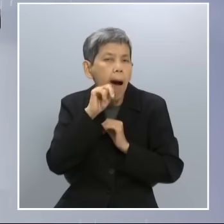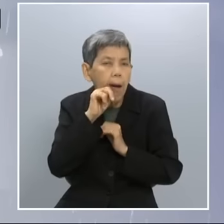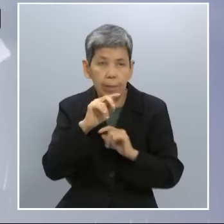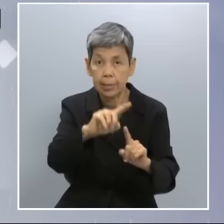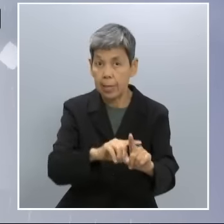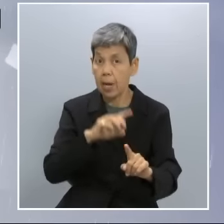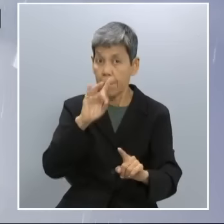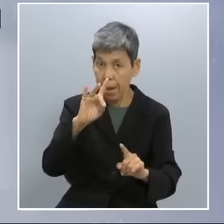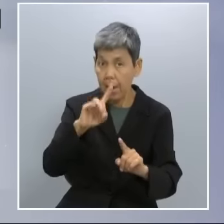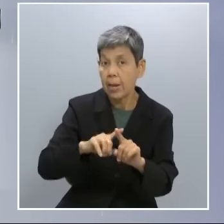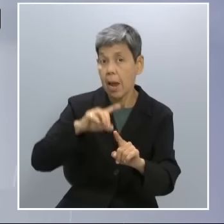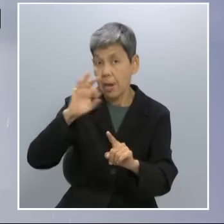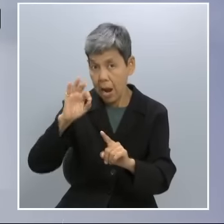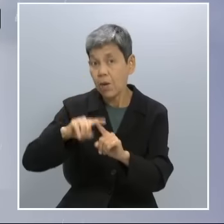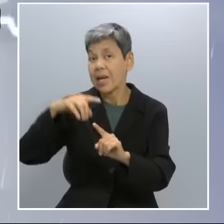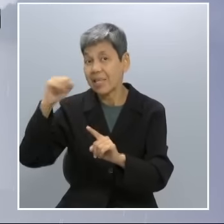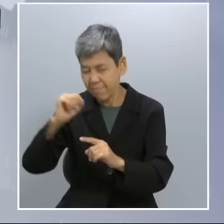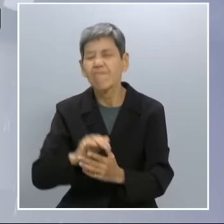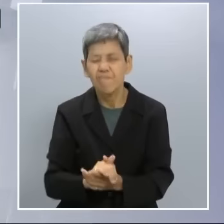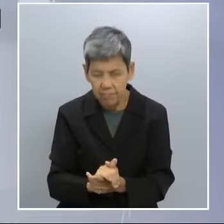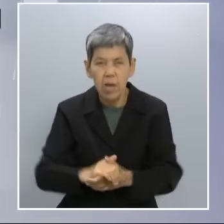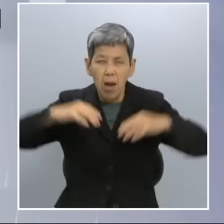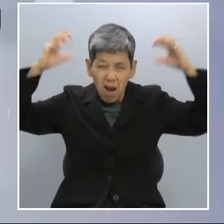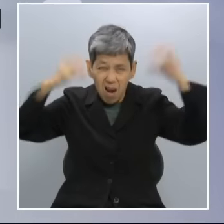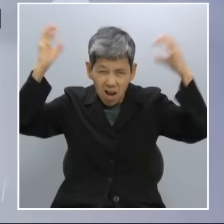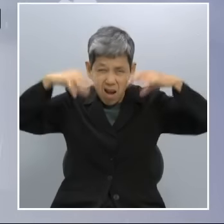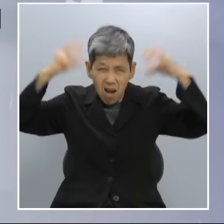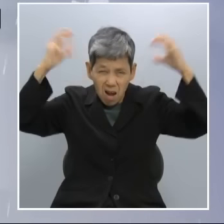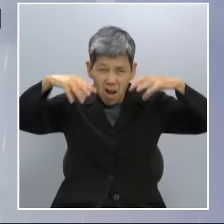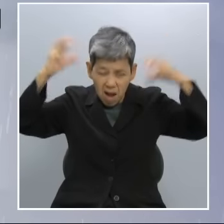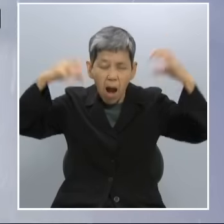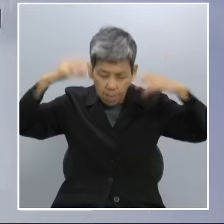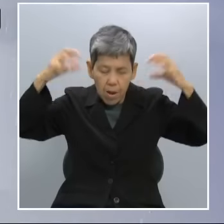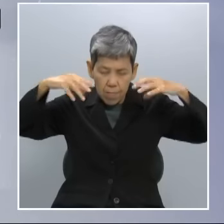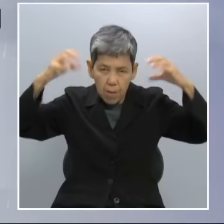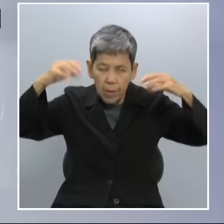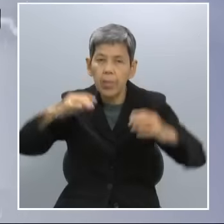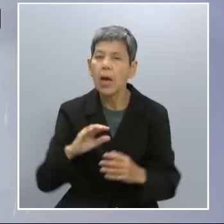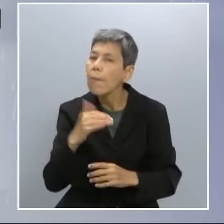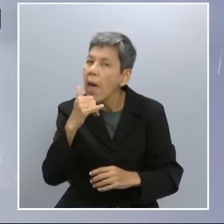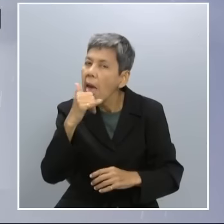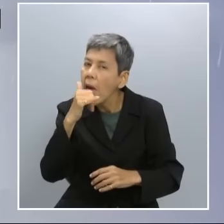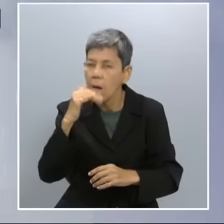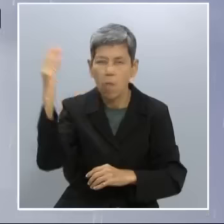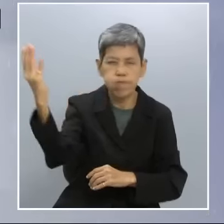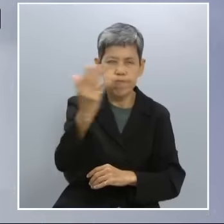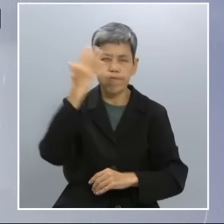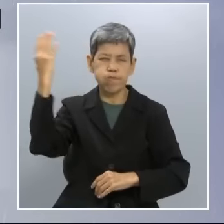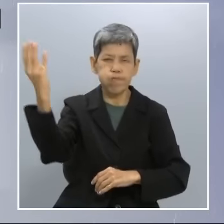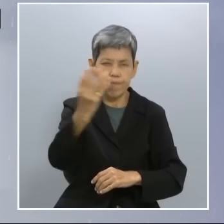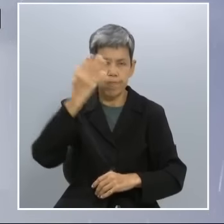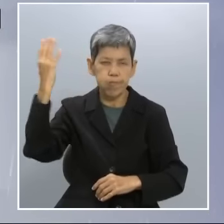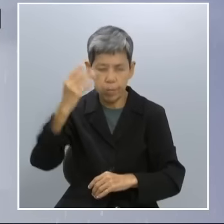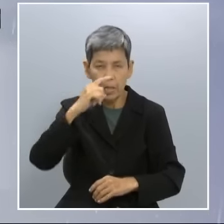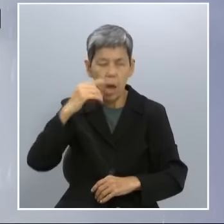สิงหาคมกันยายนตุลาคมเป็นช่วงที่มีฝนตกชุกหนาแน่นที่สุดนะคะและมีโอกาสจะเกิดพายุหมุนเขตร้อนเคลื่อนผ่าน